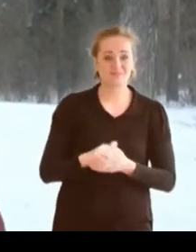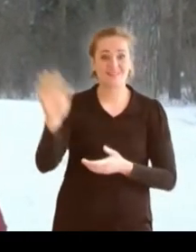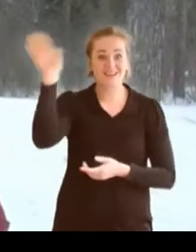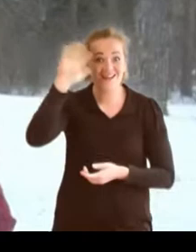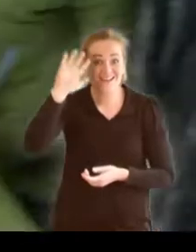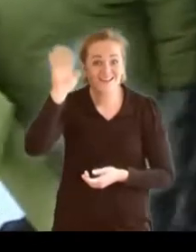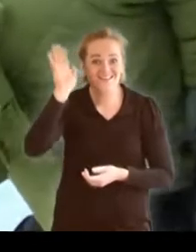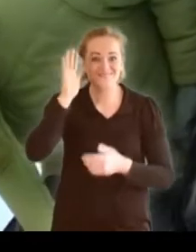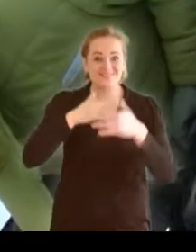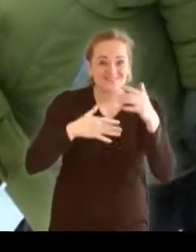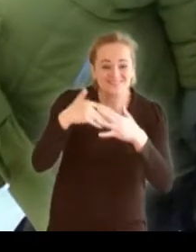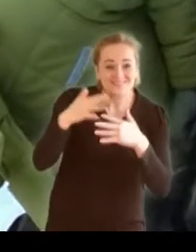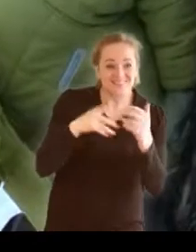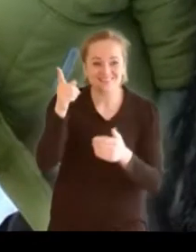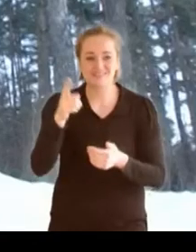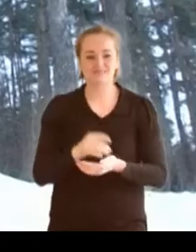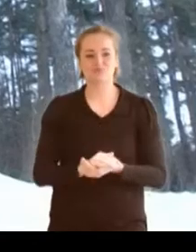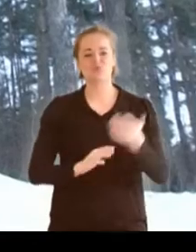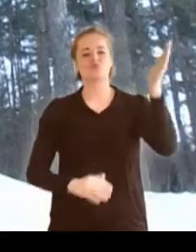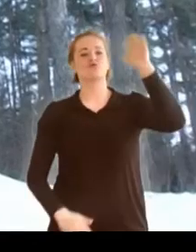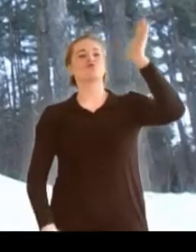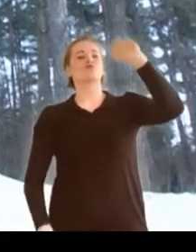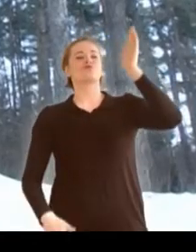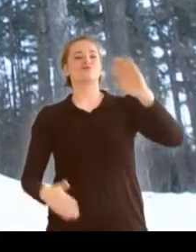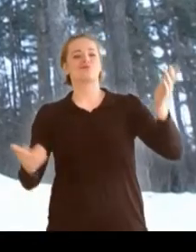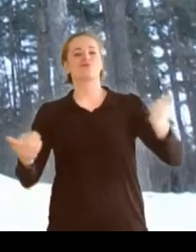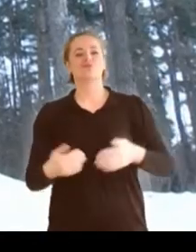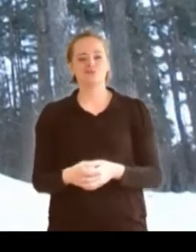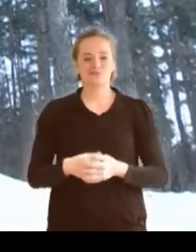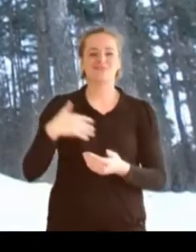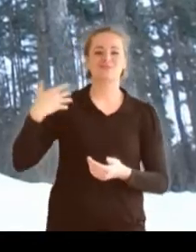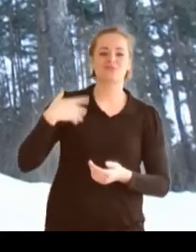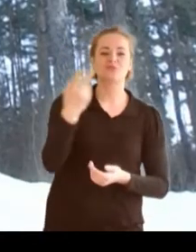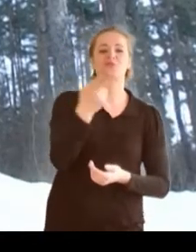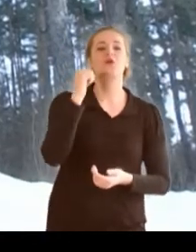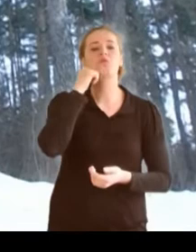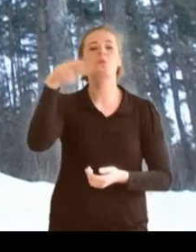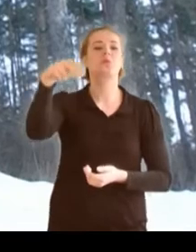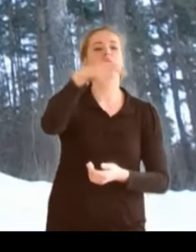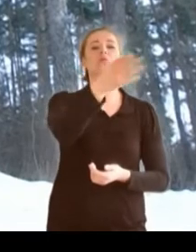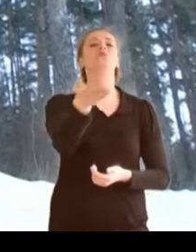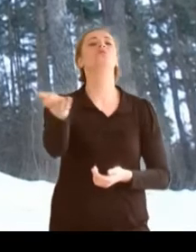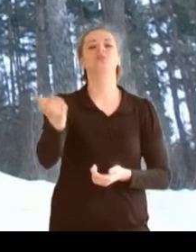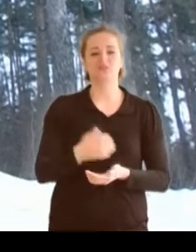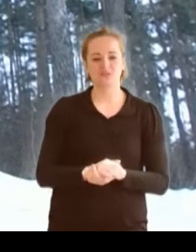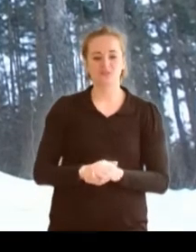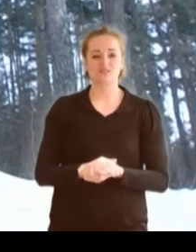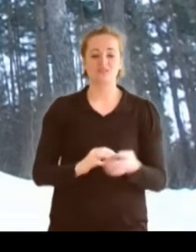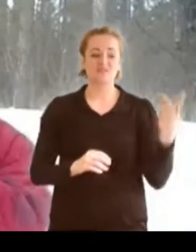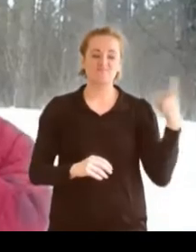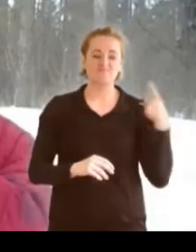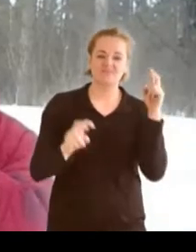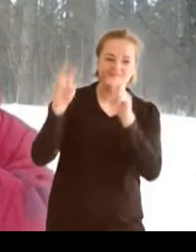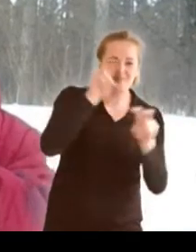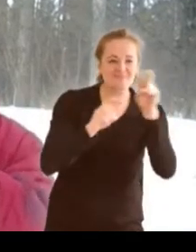meškiuką, sesė. Labas, meškiuk. Sveiki, vaikai. Kur